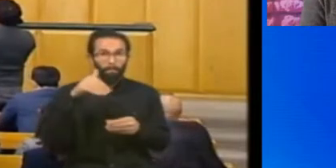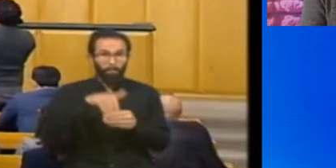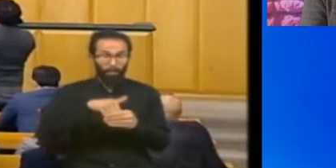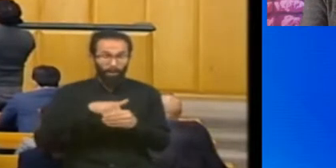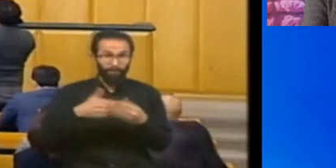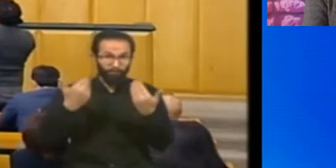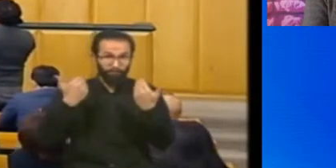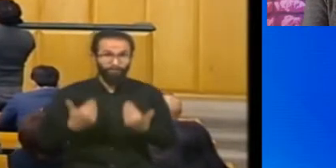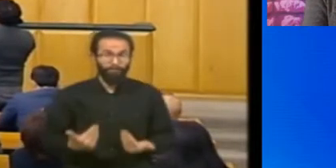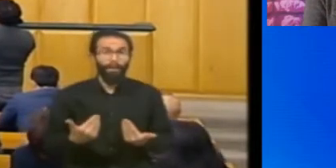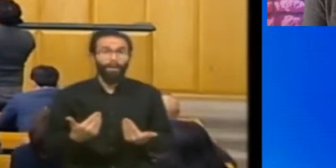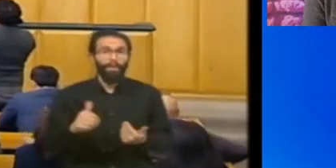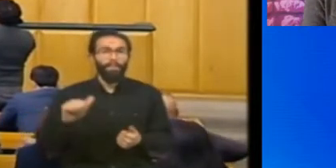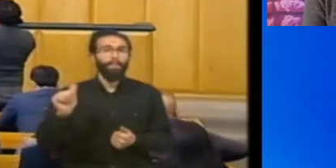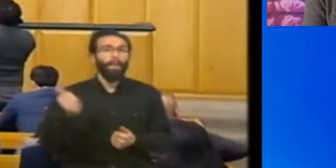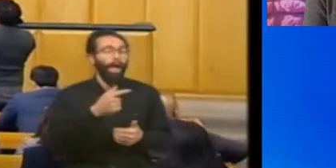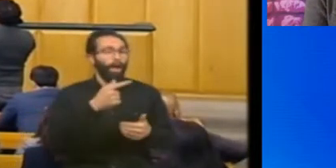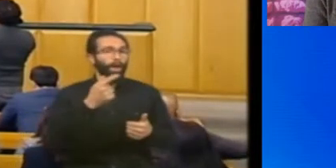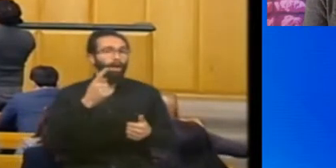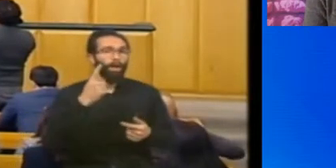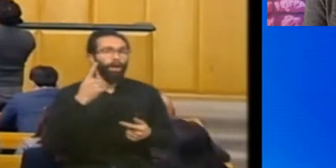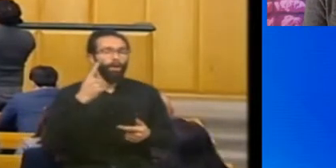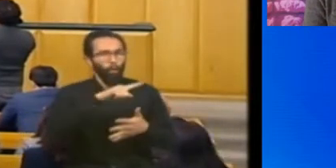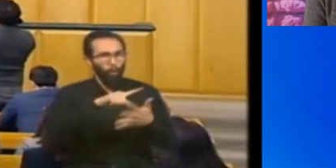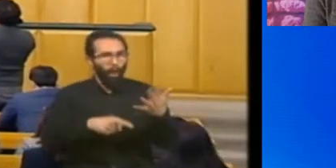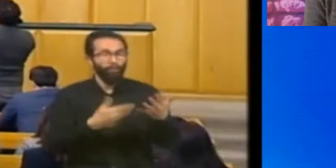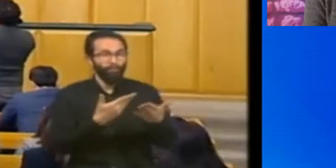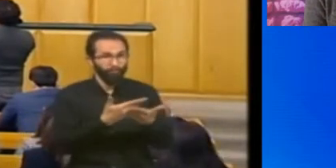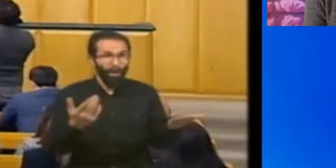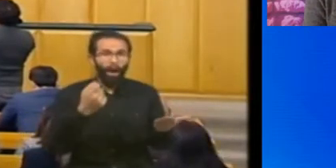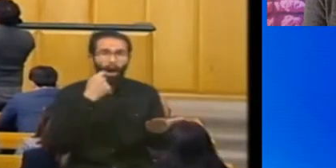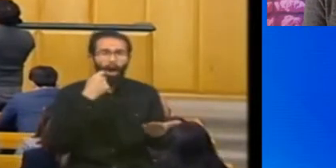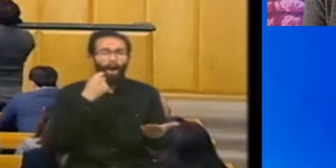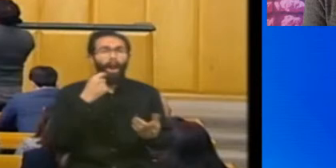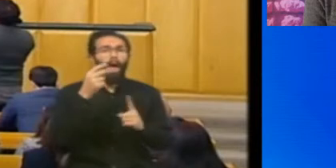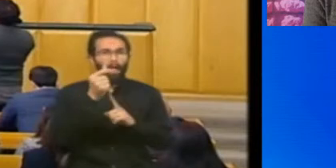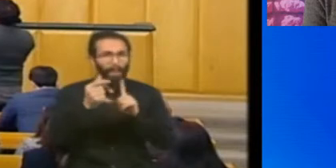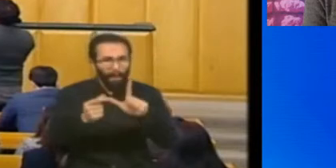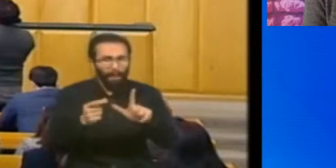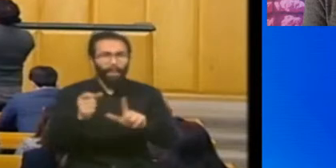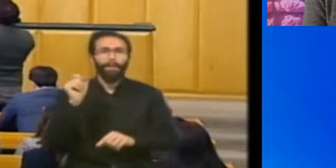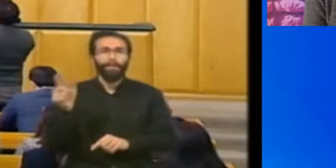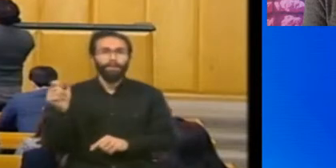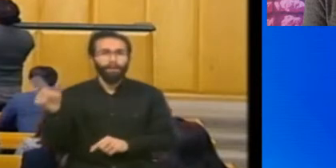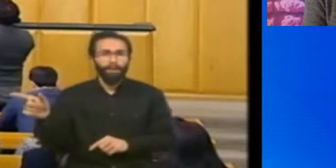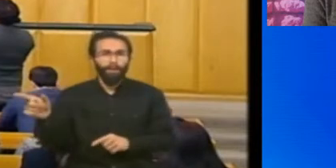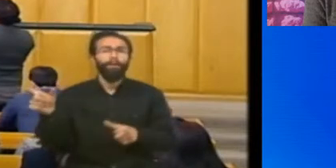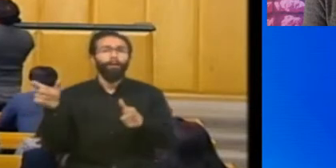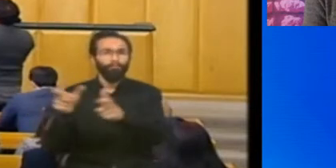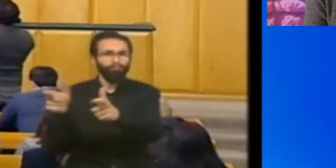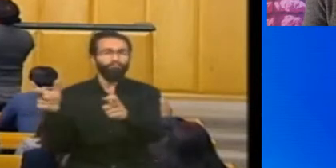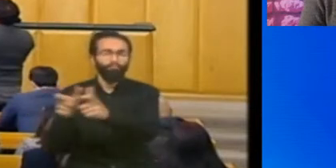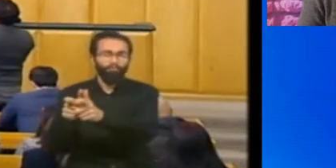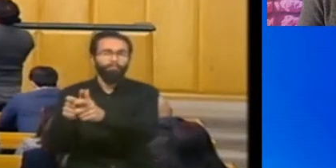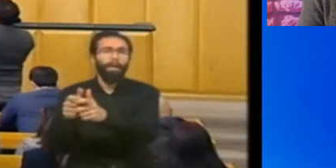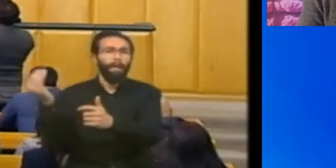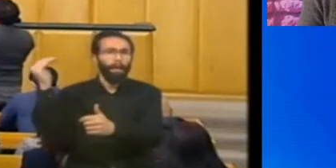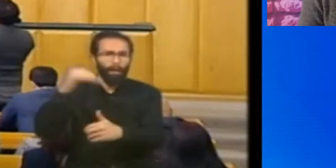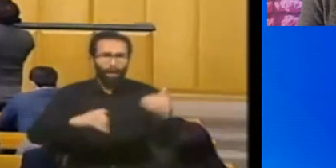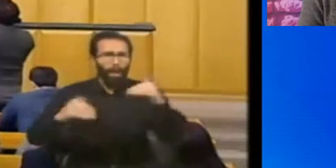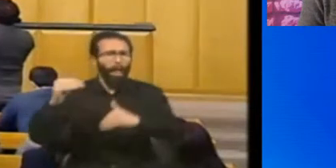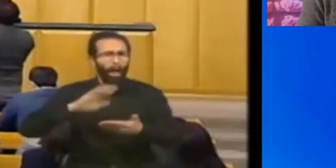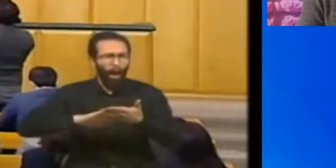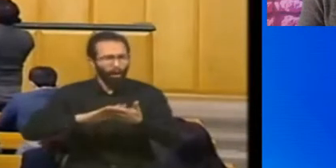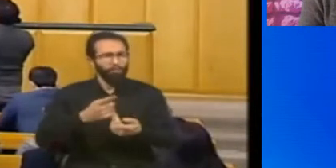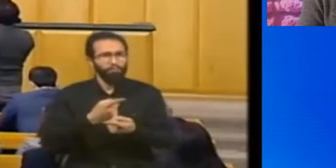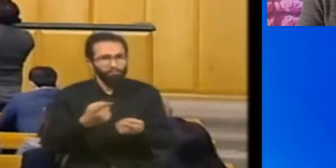partimizin değerli yöneticileri, Ankara il ve ilçe örgütlerimizden gelen arkadaşlar, parti meclisi